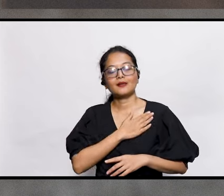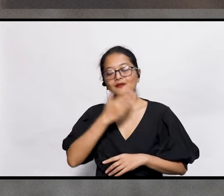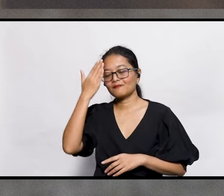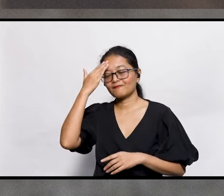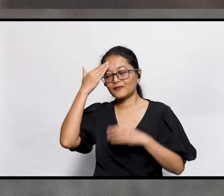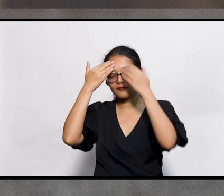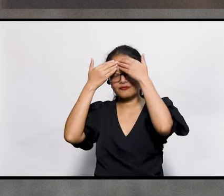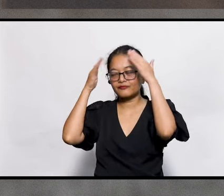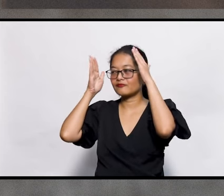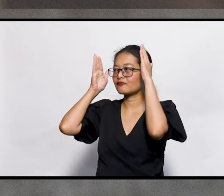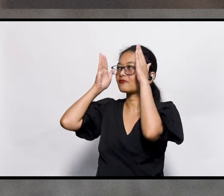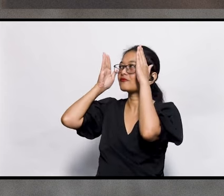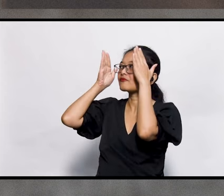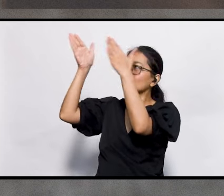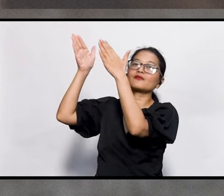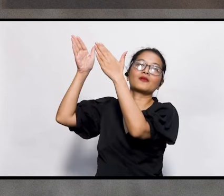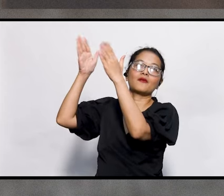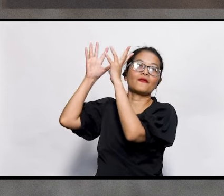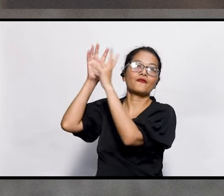wupun meskipun